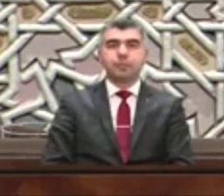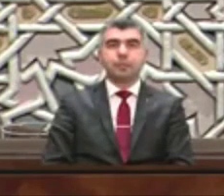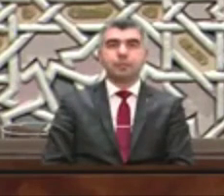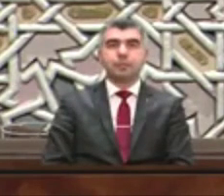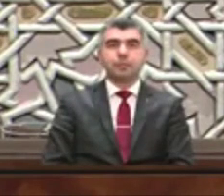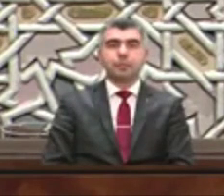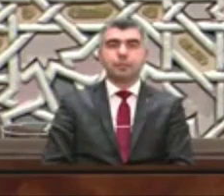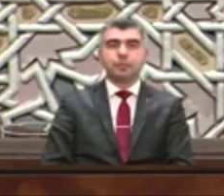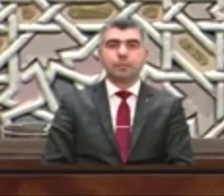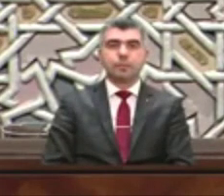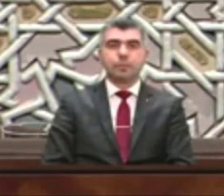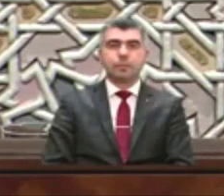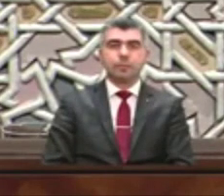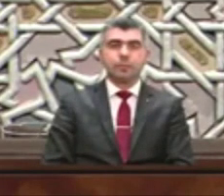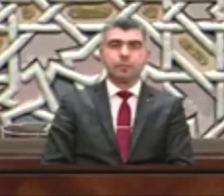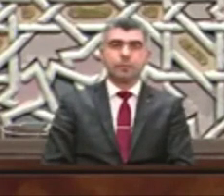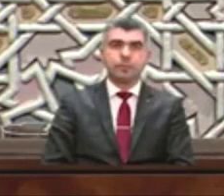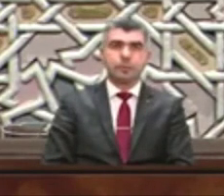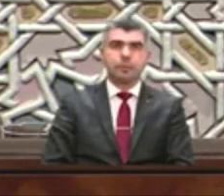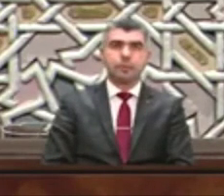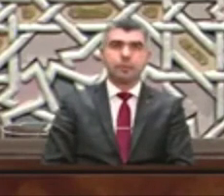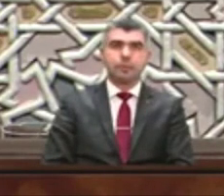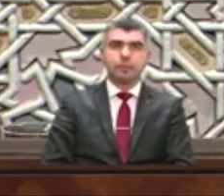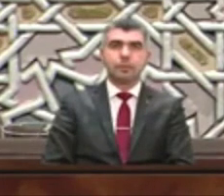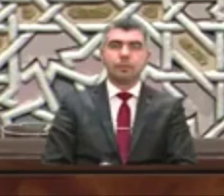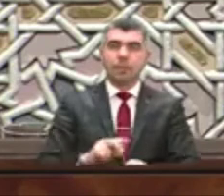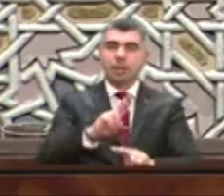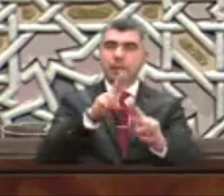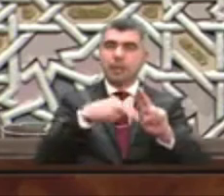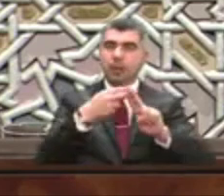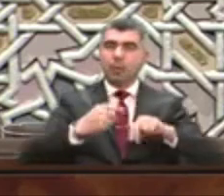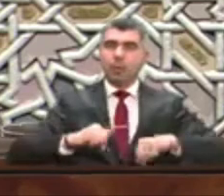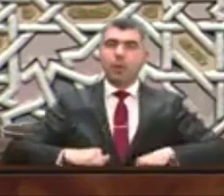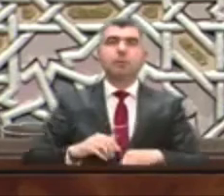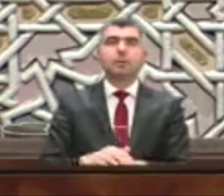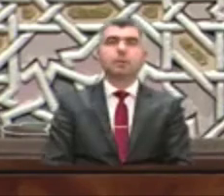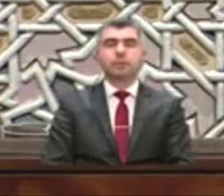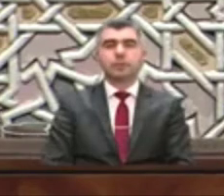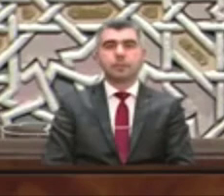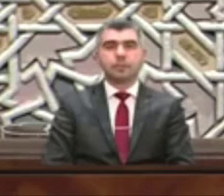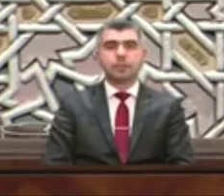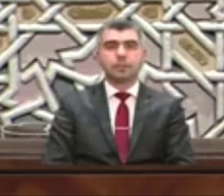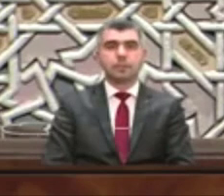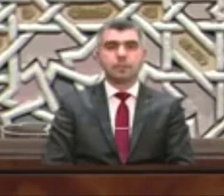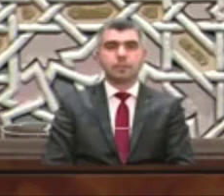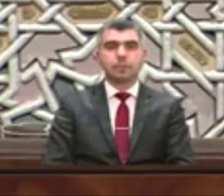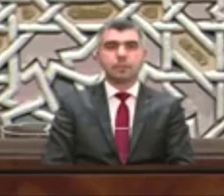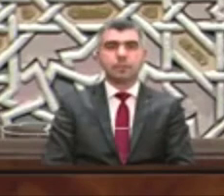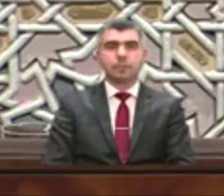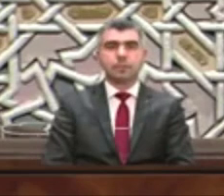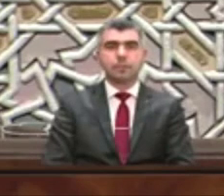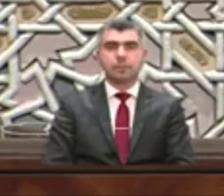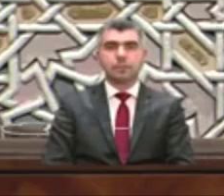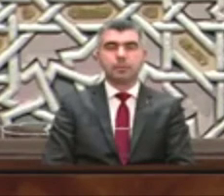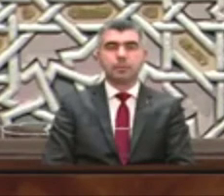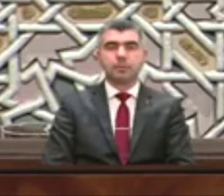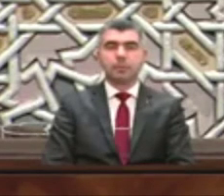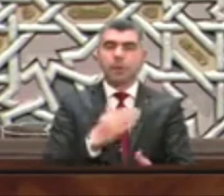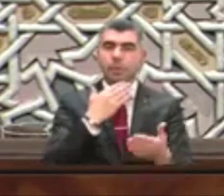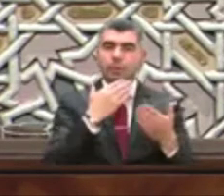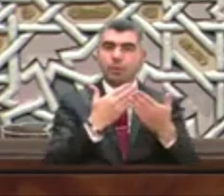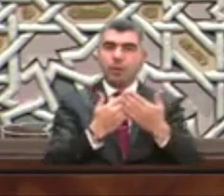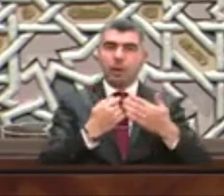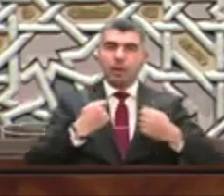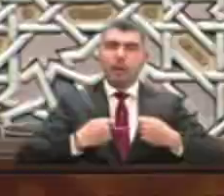تعقيبات إضافية في الموضوع؟ لكم الكلمة السيد الوزير، تفضلوا. شكرا سيد